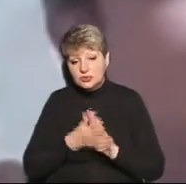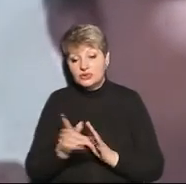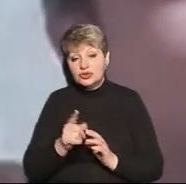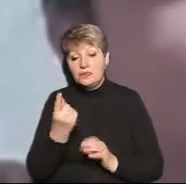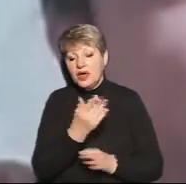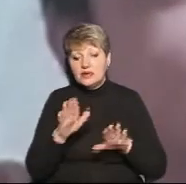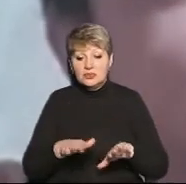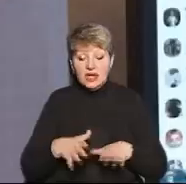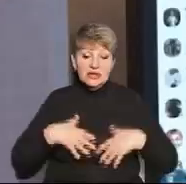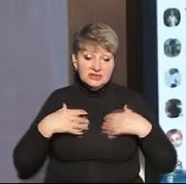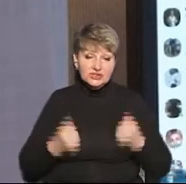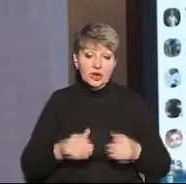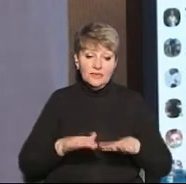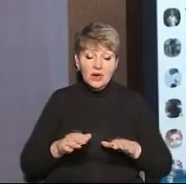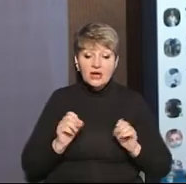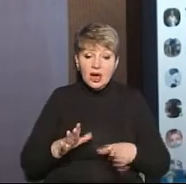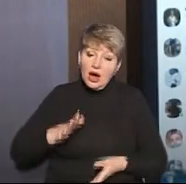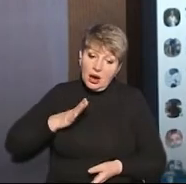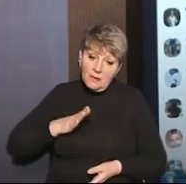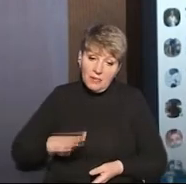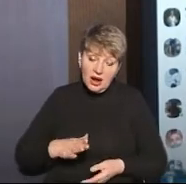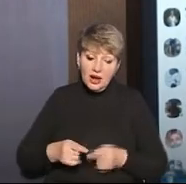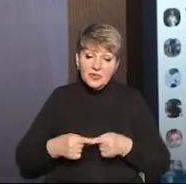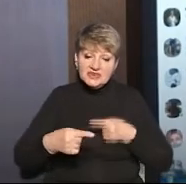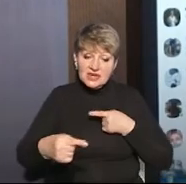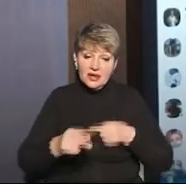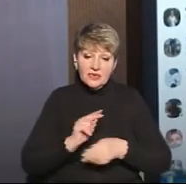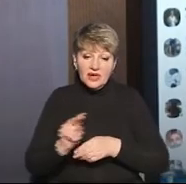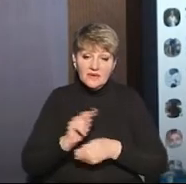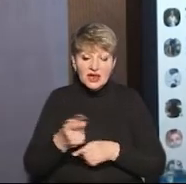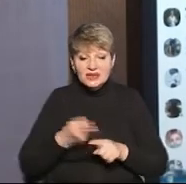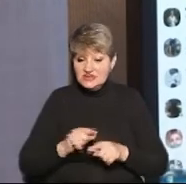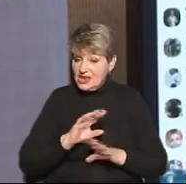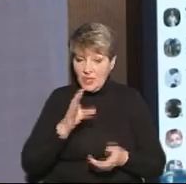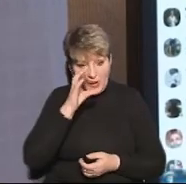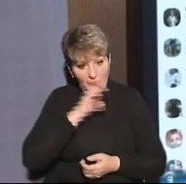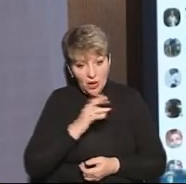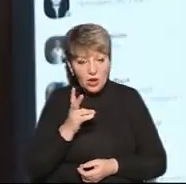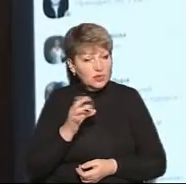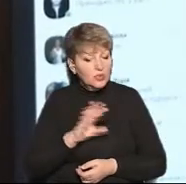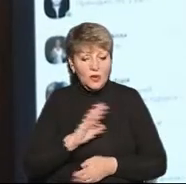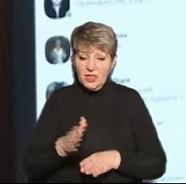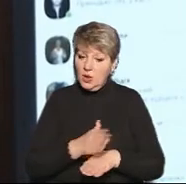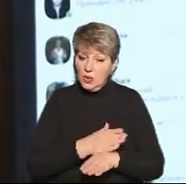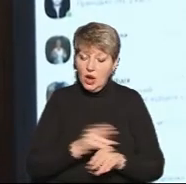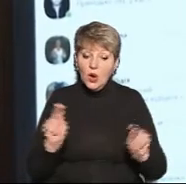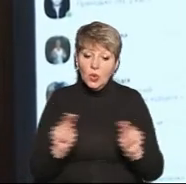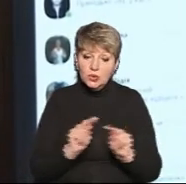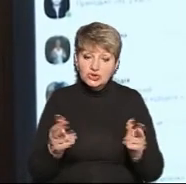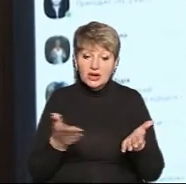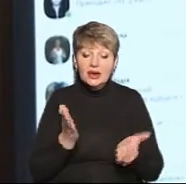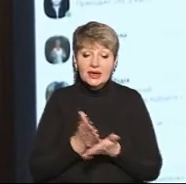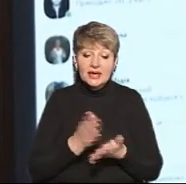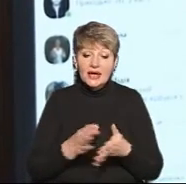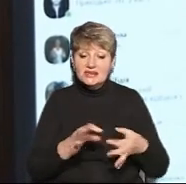місці здоров'я дітей. Як вимушена міра, дистанційне навчання – це непогано, але ненадовго. Вчителі виходять на